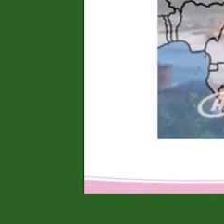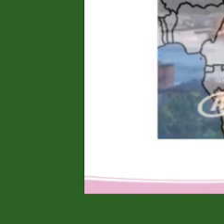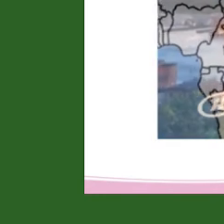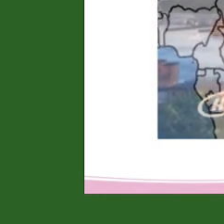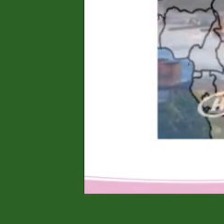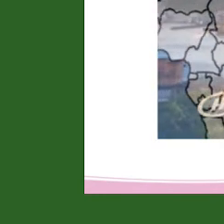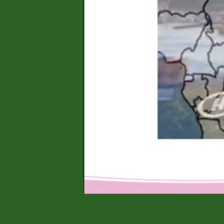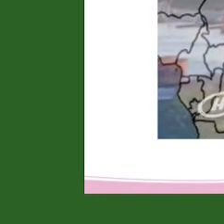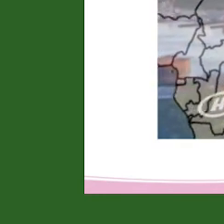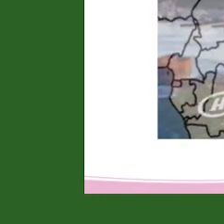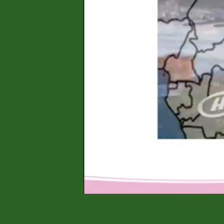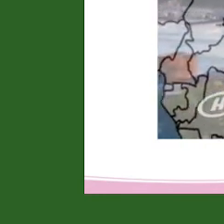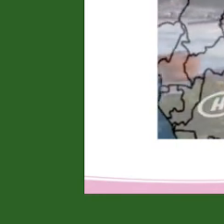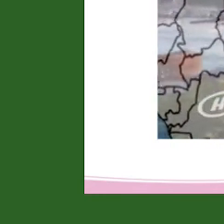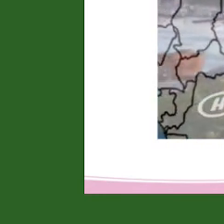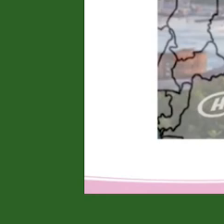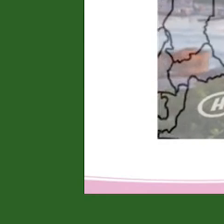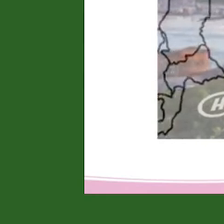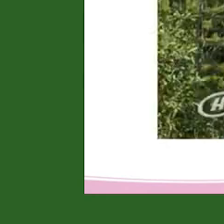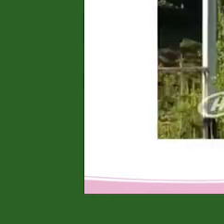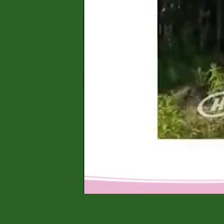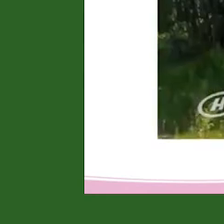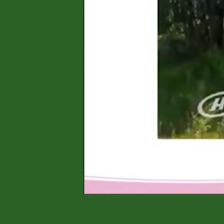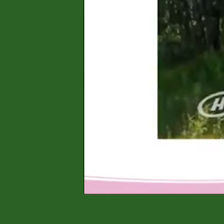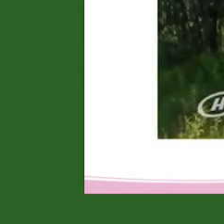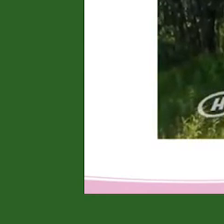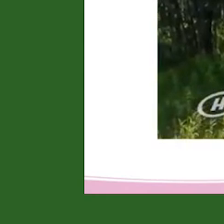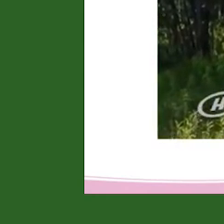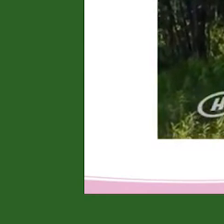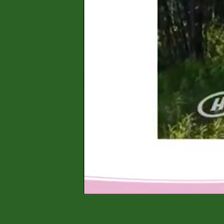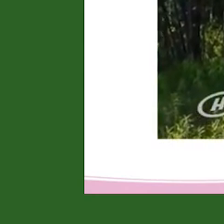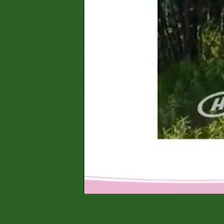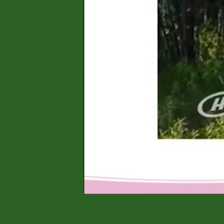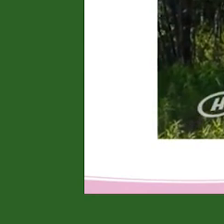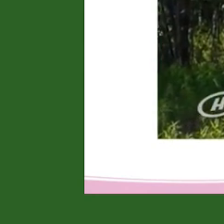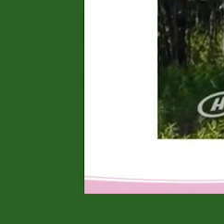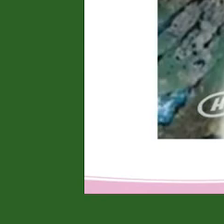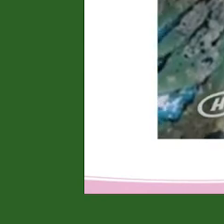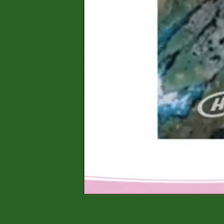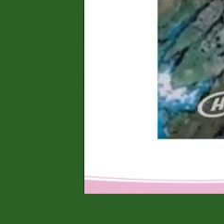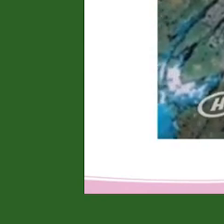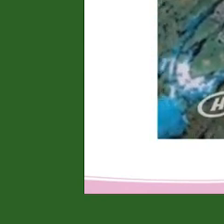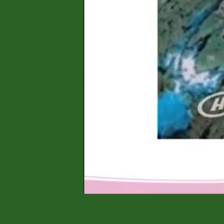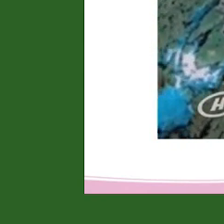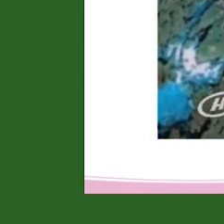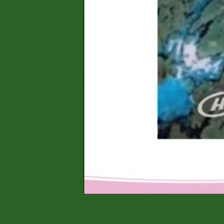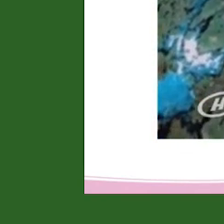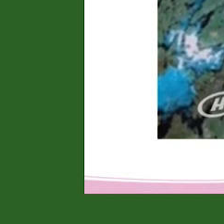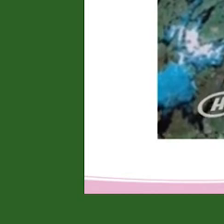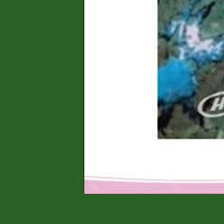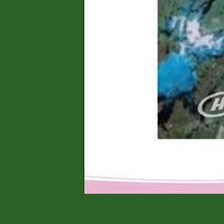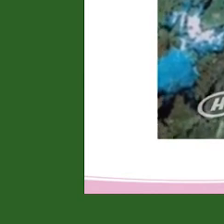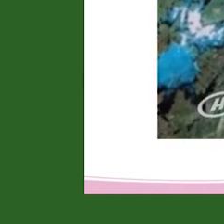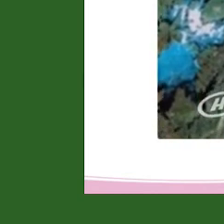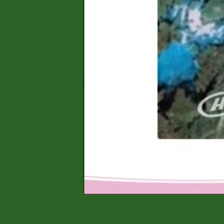Владивостоке утро наступает на час раньше, чем в Токио. А вот жителям поселка Раякоски не повезло. Он расположен на границе России, Финляндии